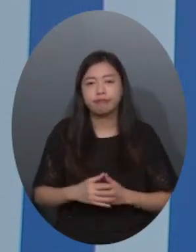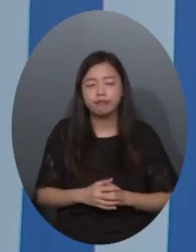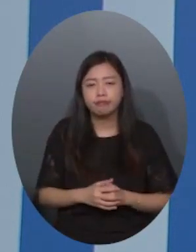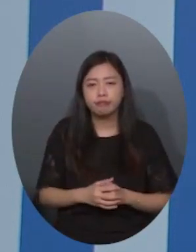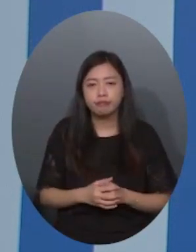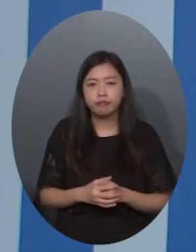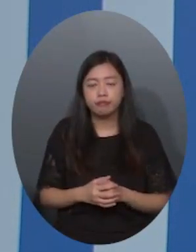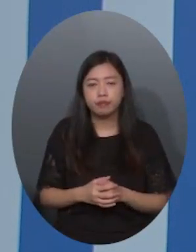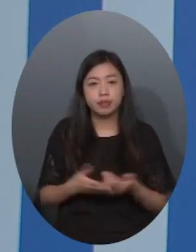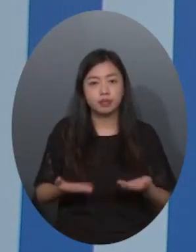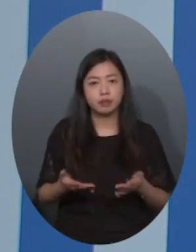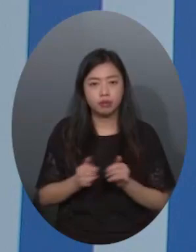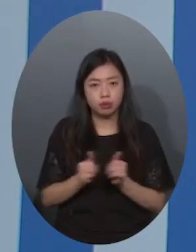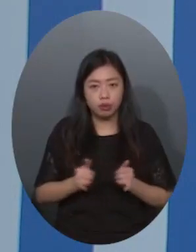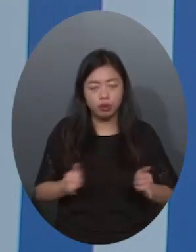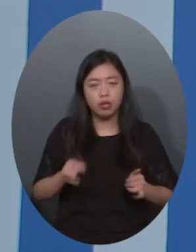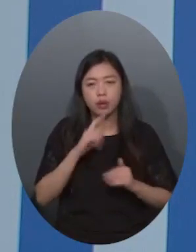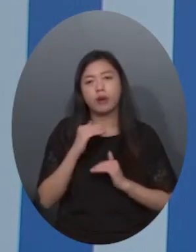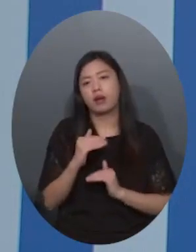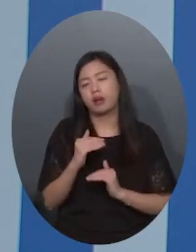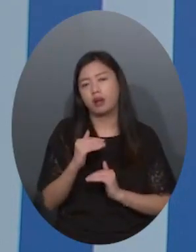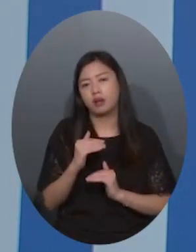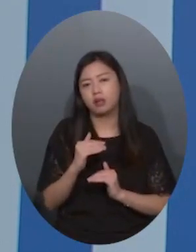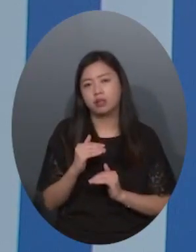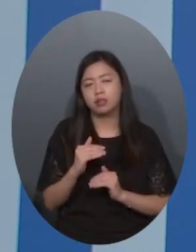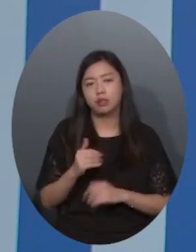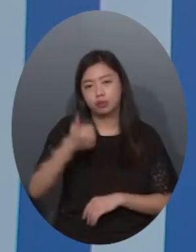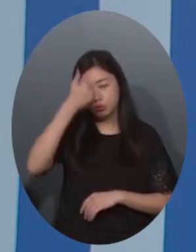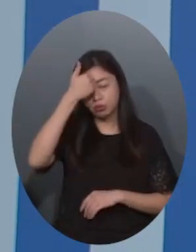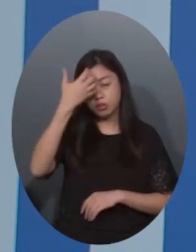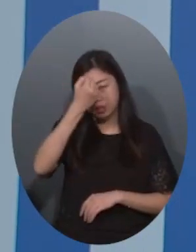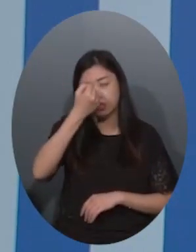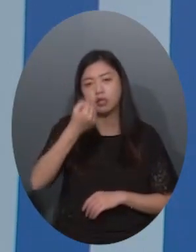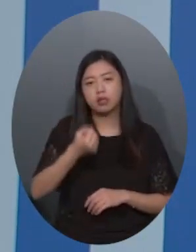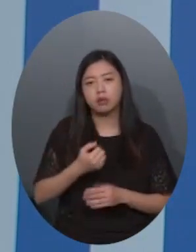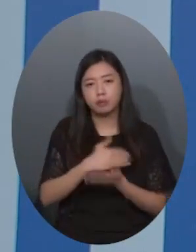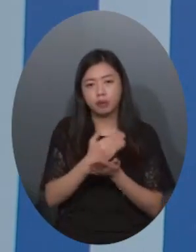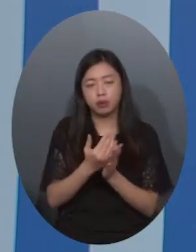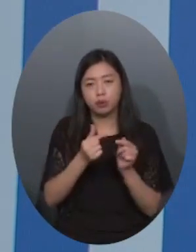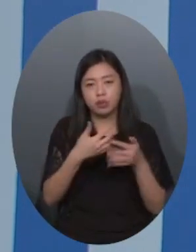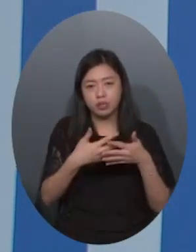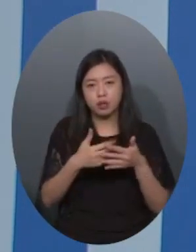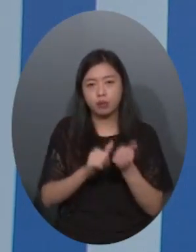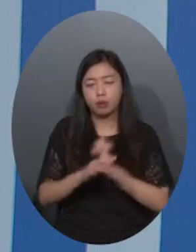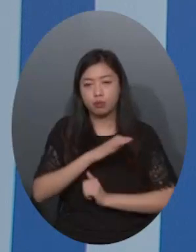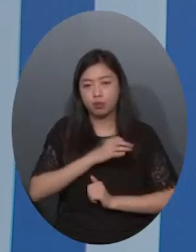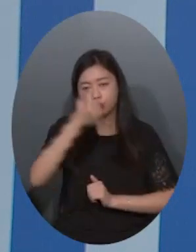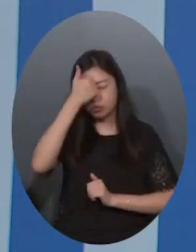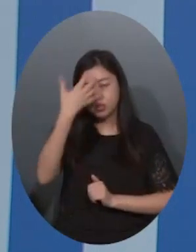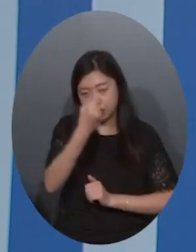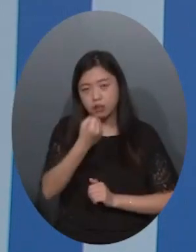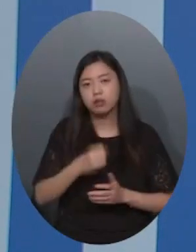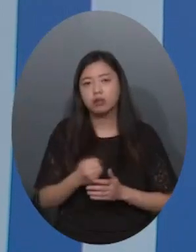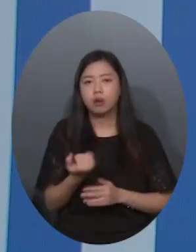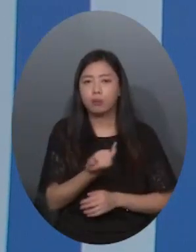我們今天在台上的人數亦都有限制的，只有主席、各董事局委員會的主席以及